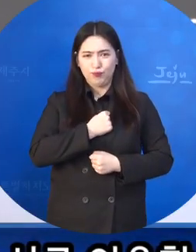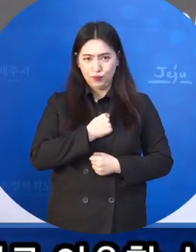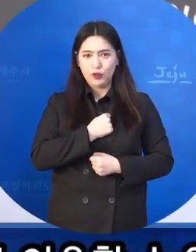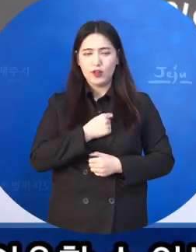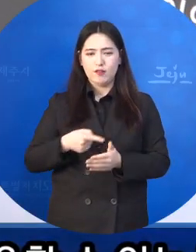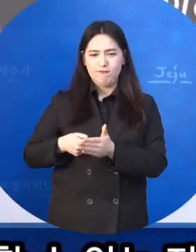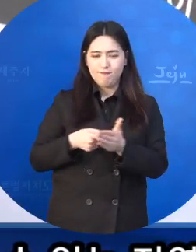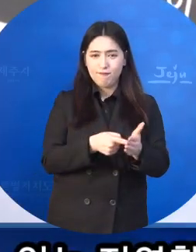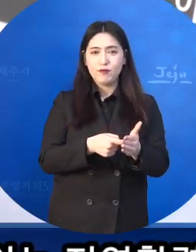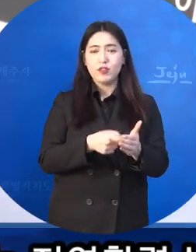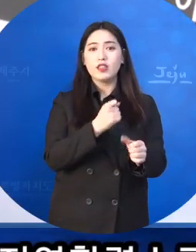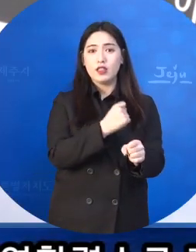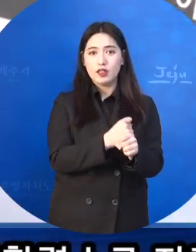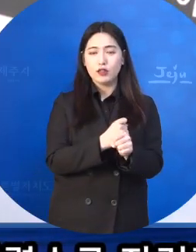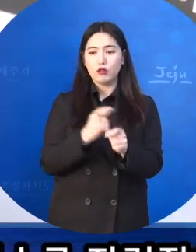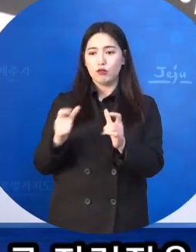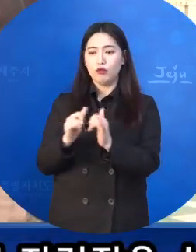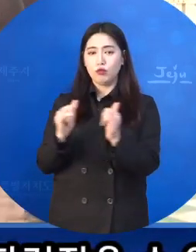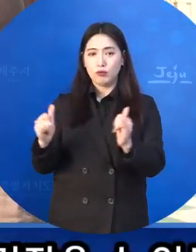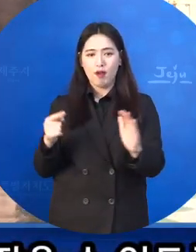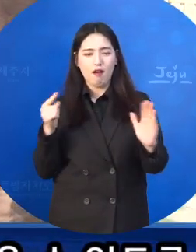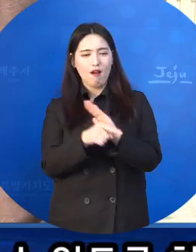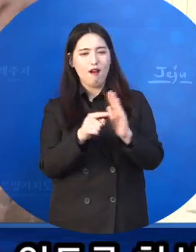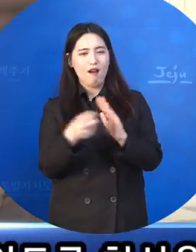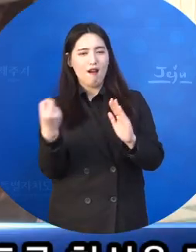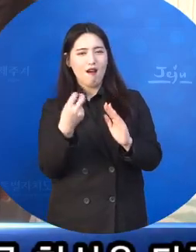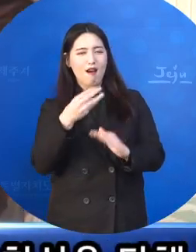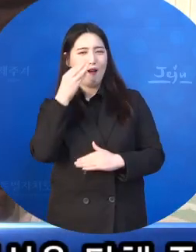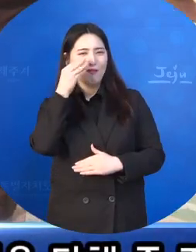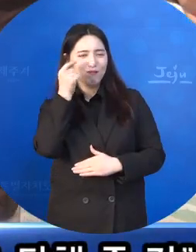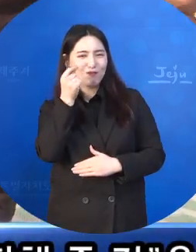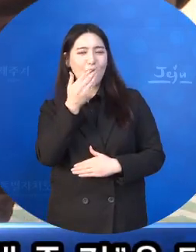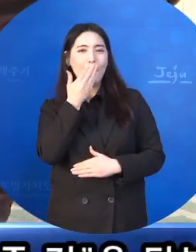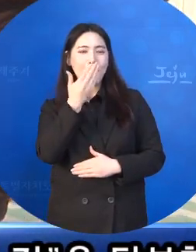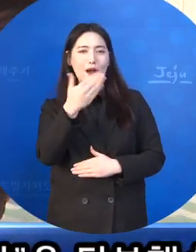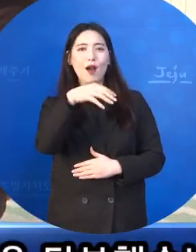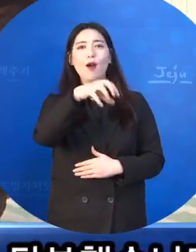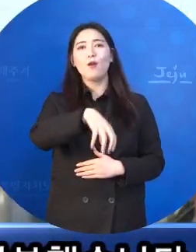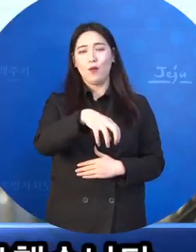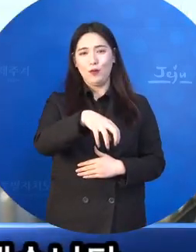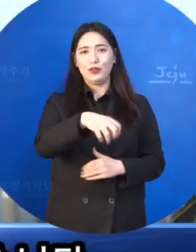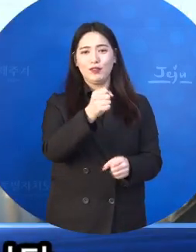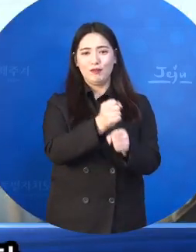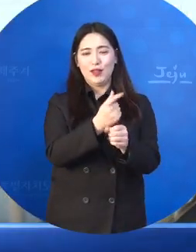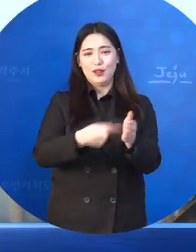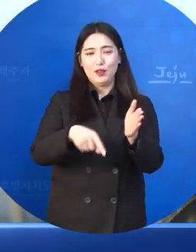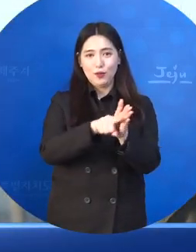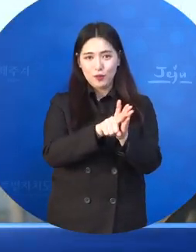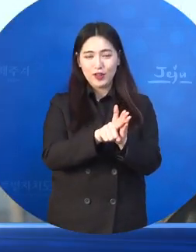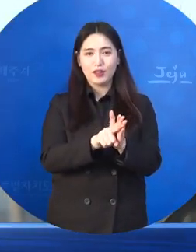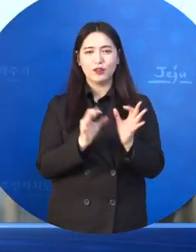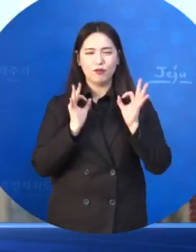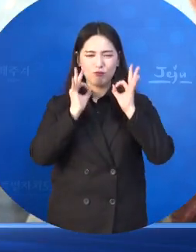유념하여 내실 있는 사업 추진으로 주민들이 수시로 이용할 수 있는 지역